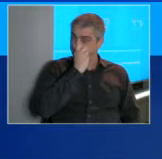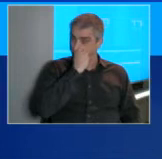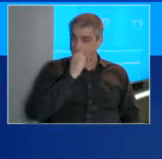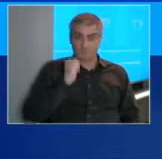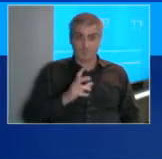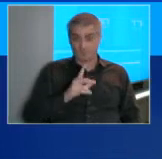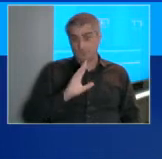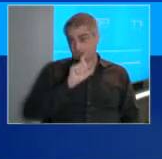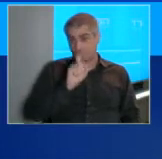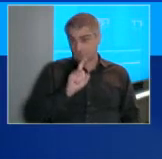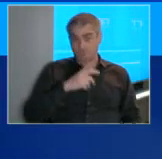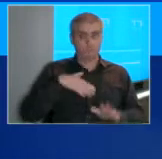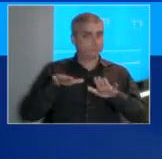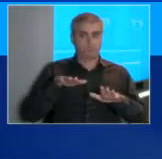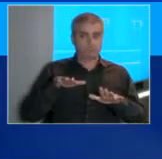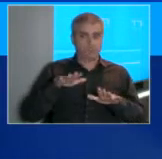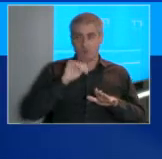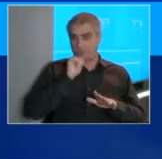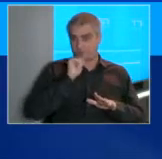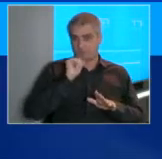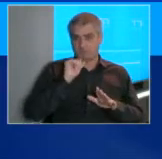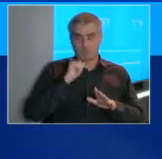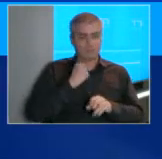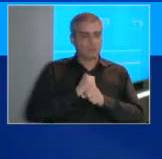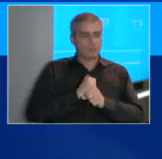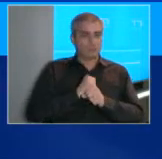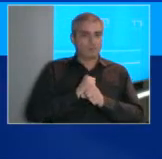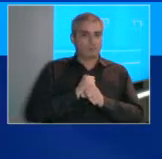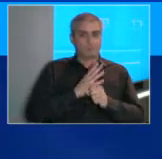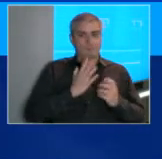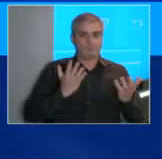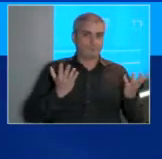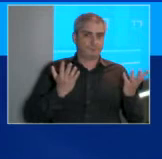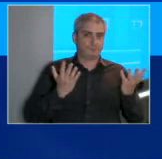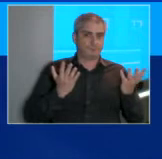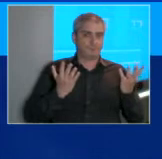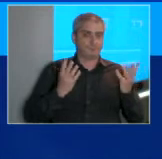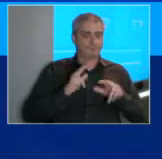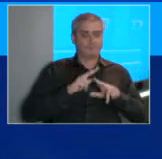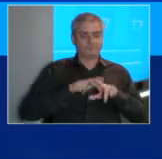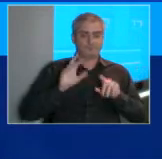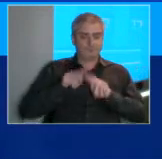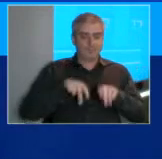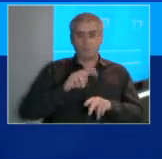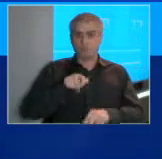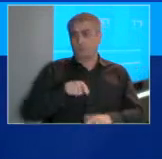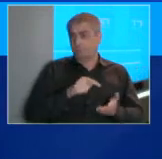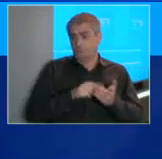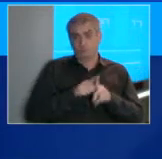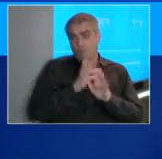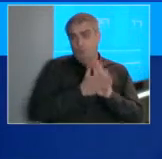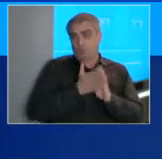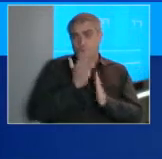במכוון, ככל הנראה, הממשלה לא רוצה לייצר יותר מדי מצג של התעסקות בזה. כי באמת, כמו שאתה